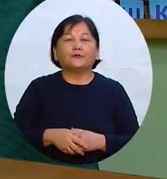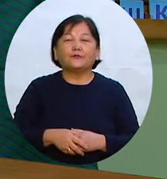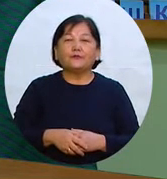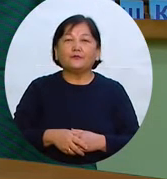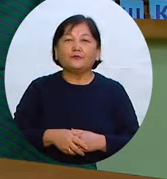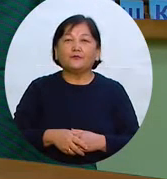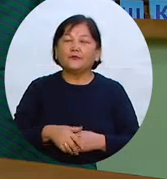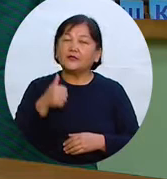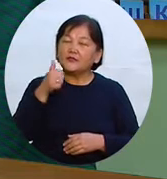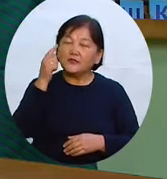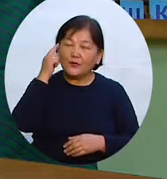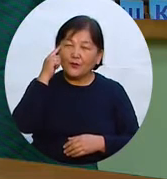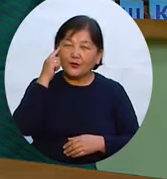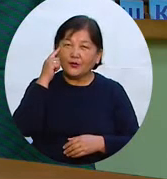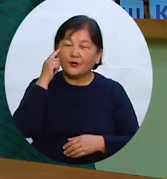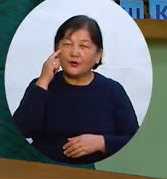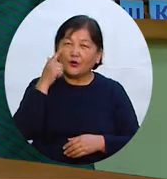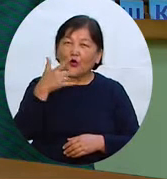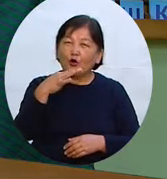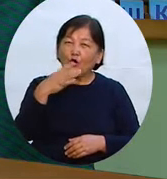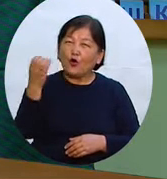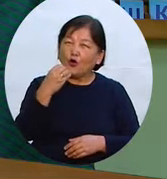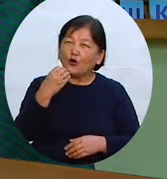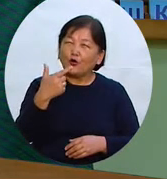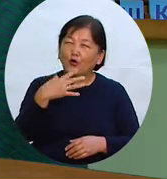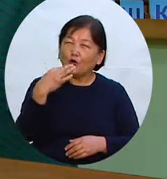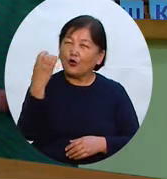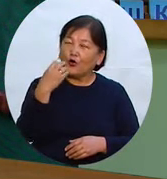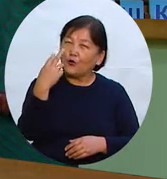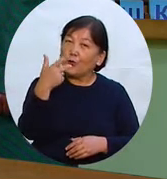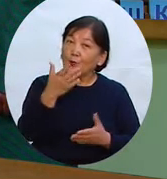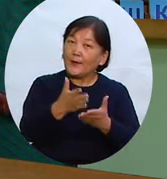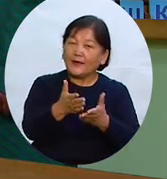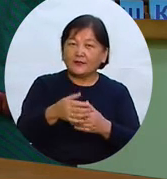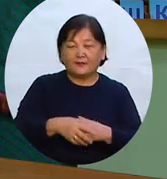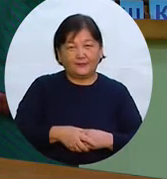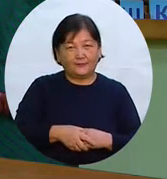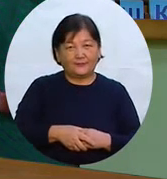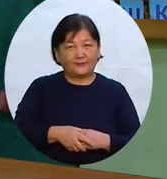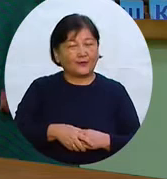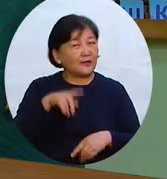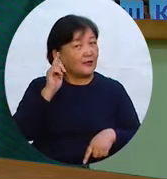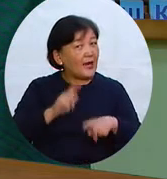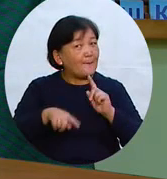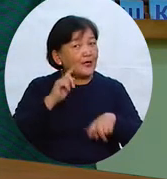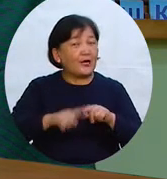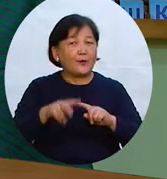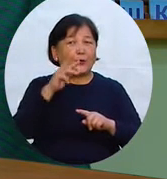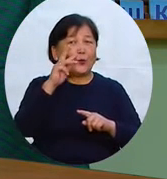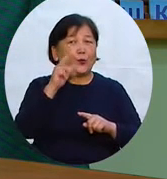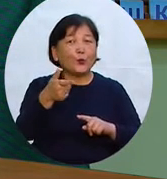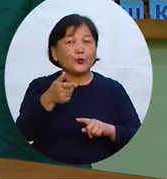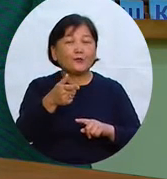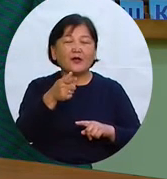Сайн байна. Гой гой үхтэй байна шүү дээ. Тийм ээ хүүхдүүдээ. За тэгвэл ямар үг хэллэг ийм